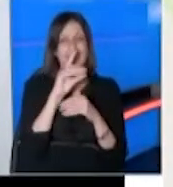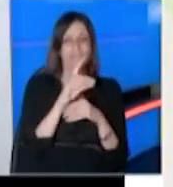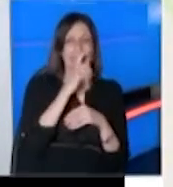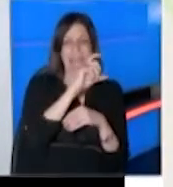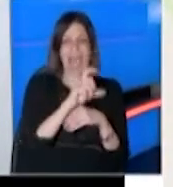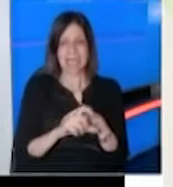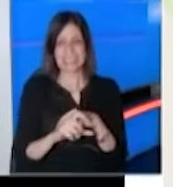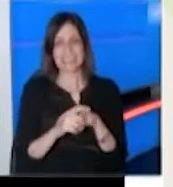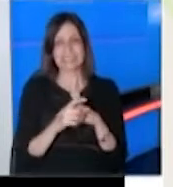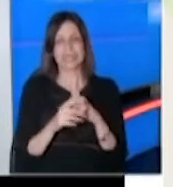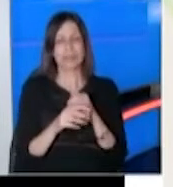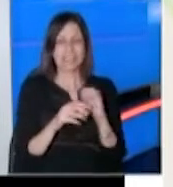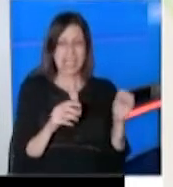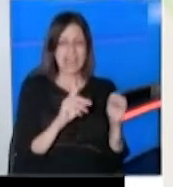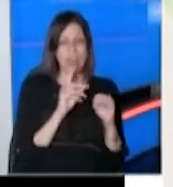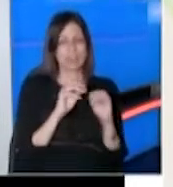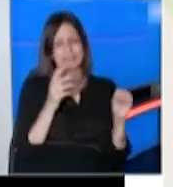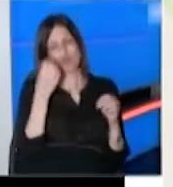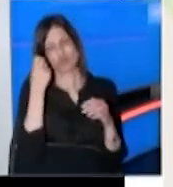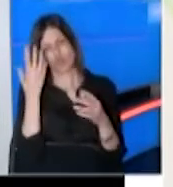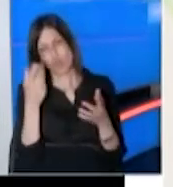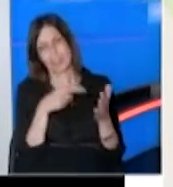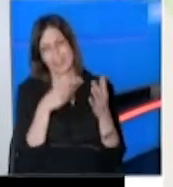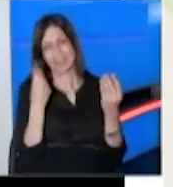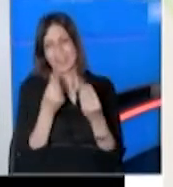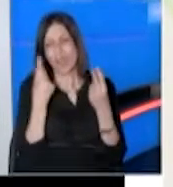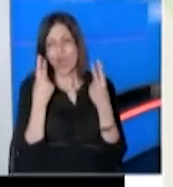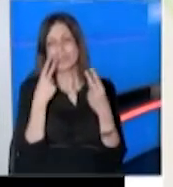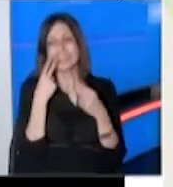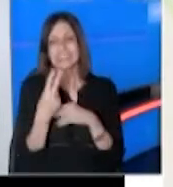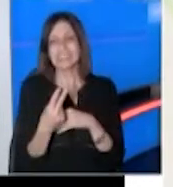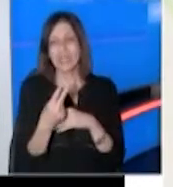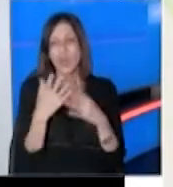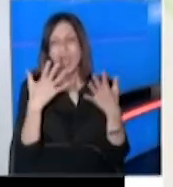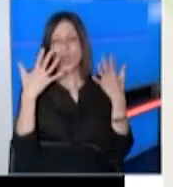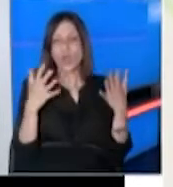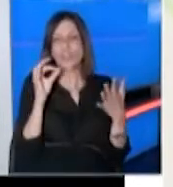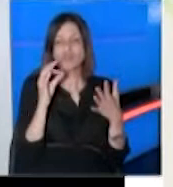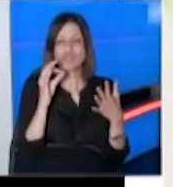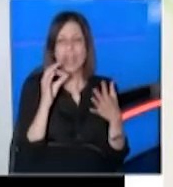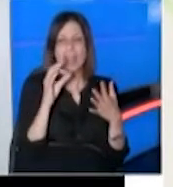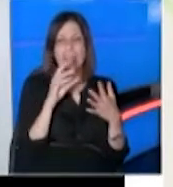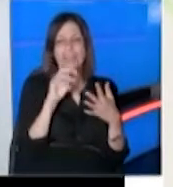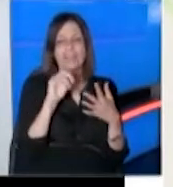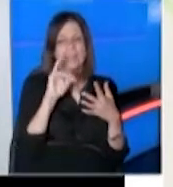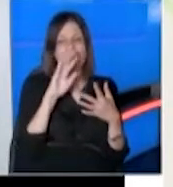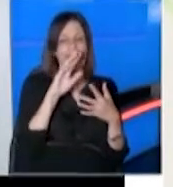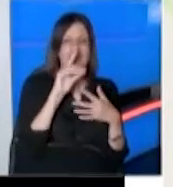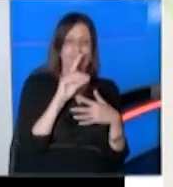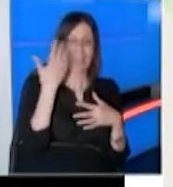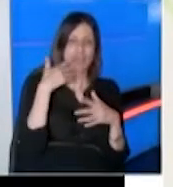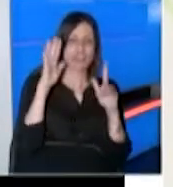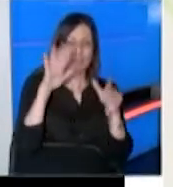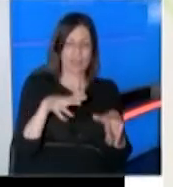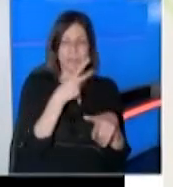והאסצי, ומזרחים ולא מזרחים, וזה שטויות בעגבניות, כי הדבר החשוב הוא, תסתכלו, הגודל של ניר דוד היה ב-2014,